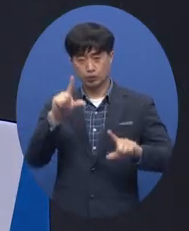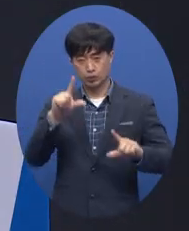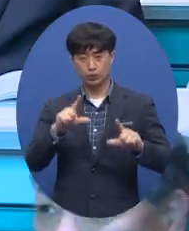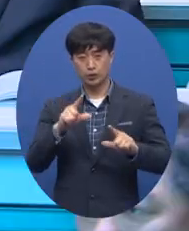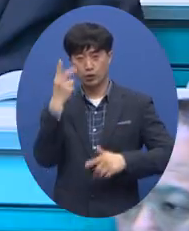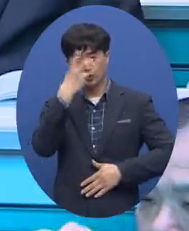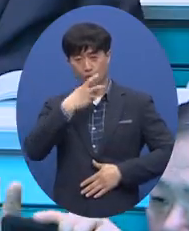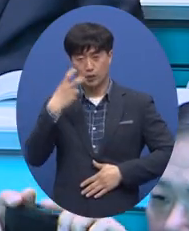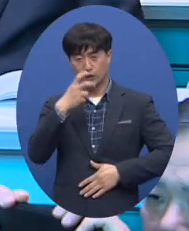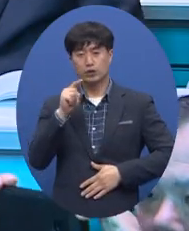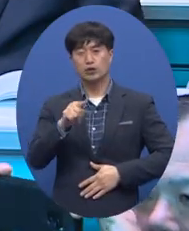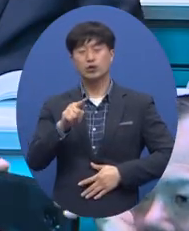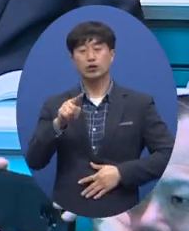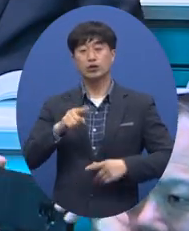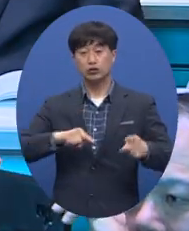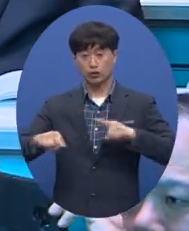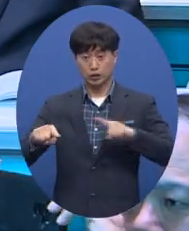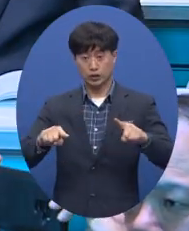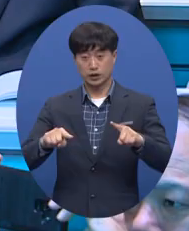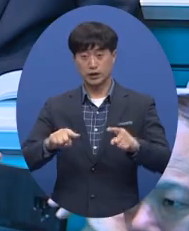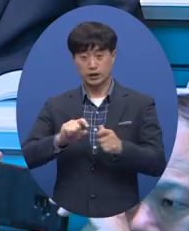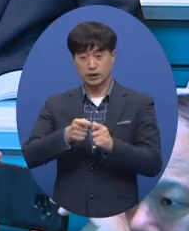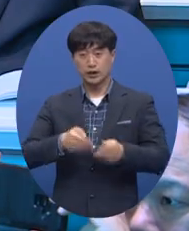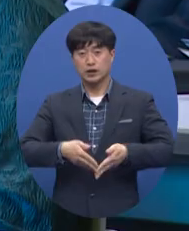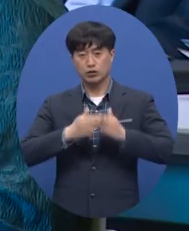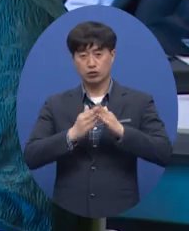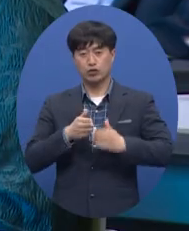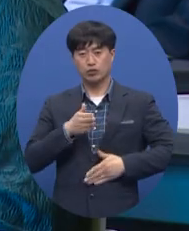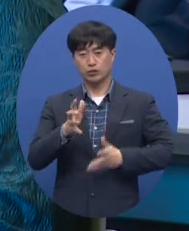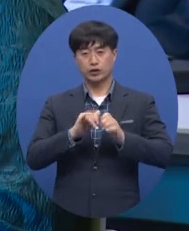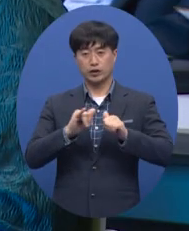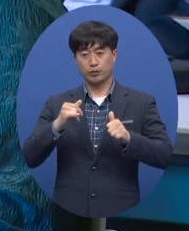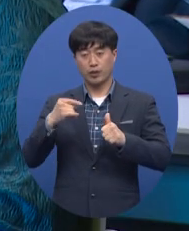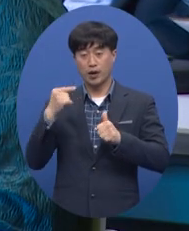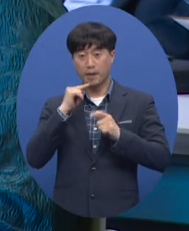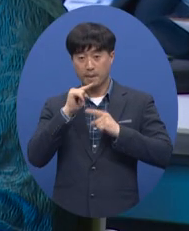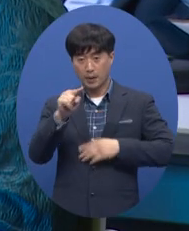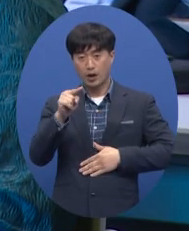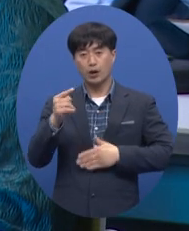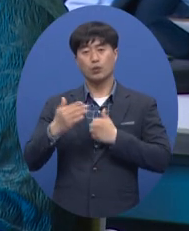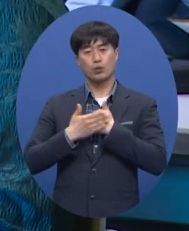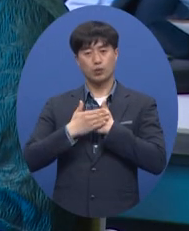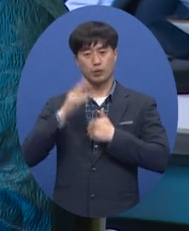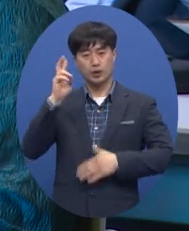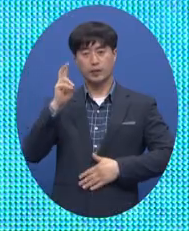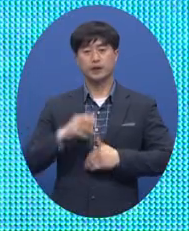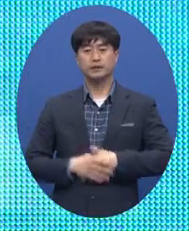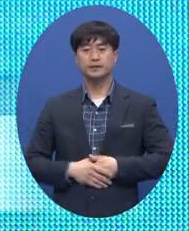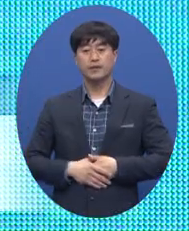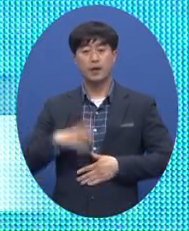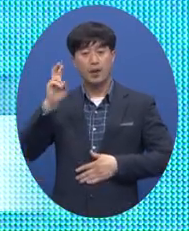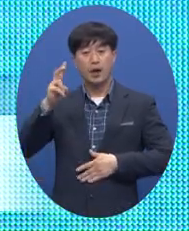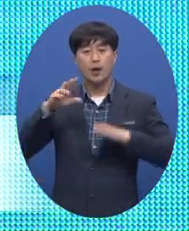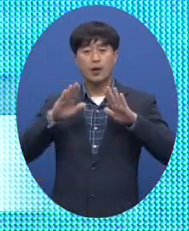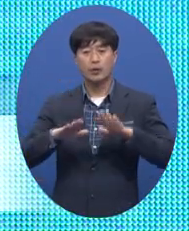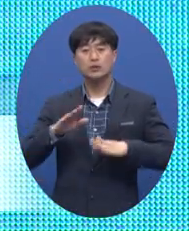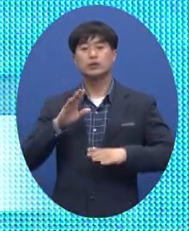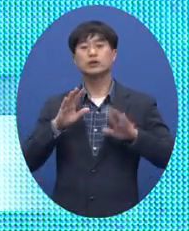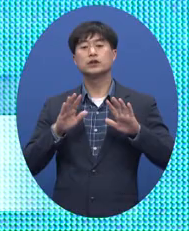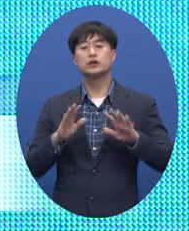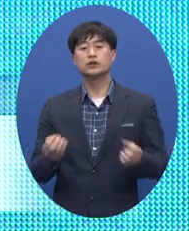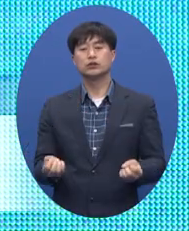이에 맞는 정책을 구체화시키는 데 전문가들을 조언이 큰 도움이 될 것으로 보입니다 아마도 어느